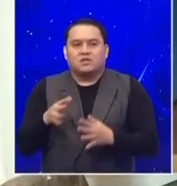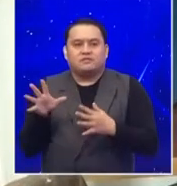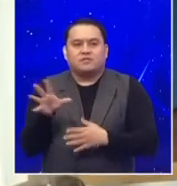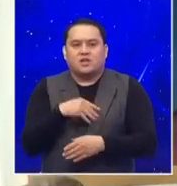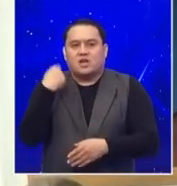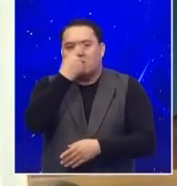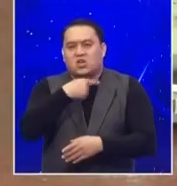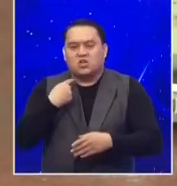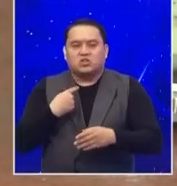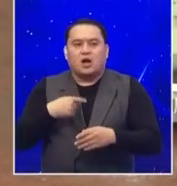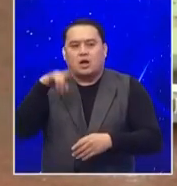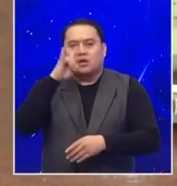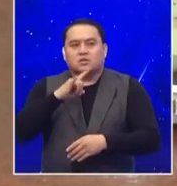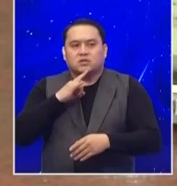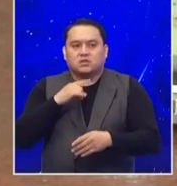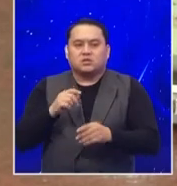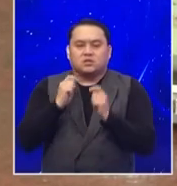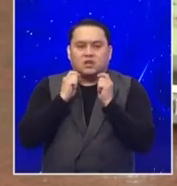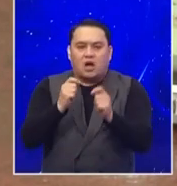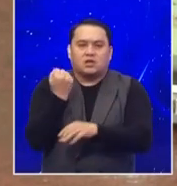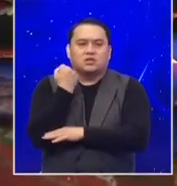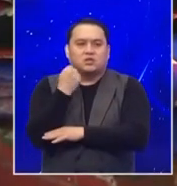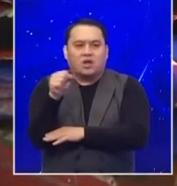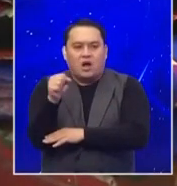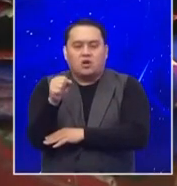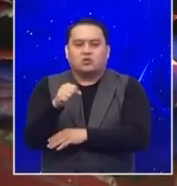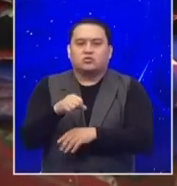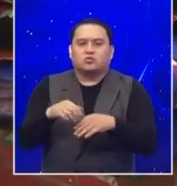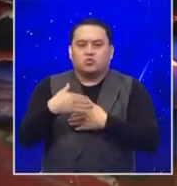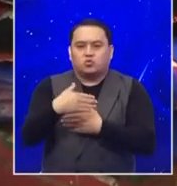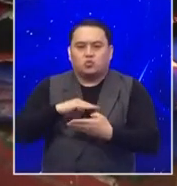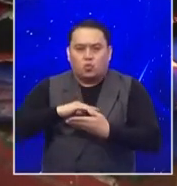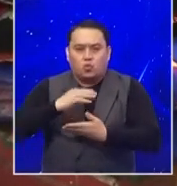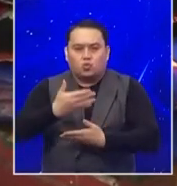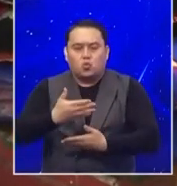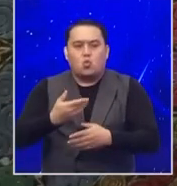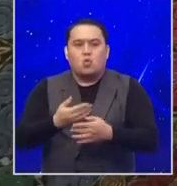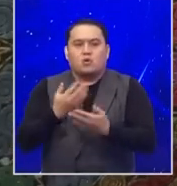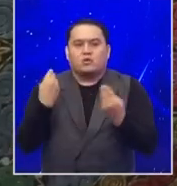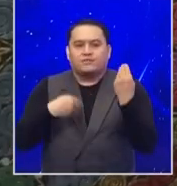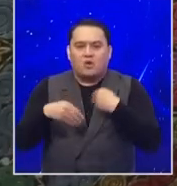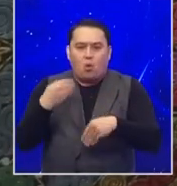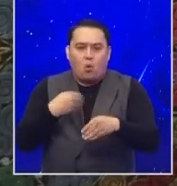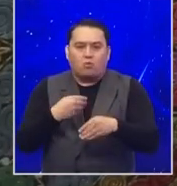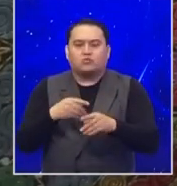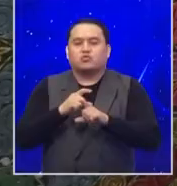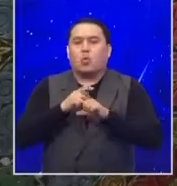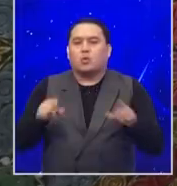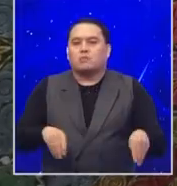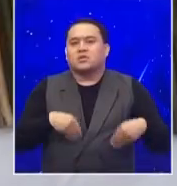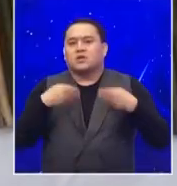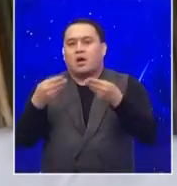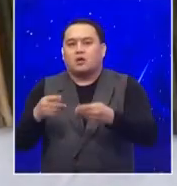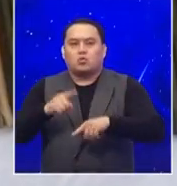личные вещи казахского поэта, а это награды, газетные вырезки, сундук и даже предметы его гардероба образовательному учреждению